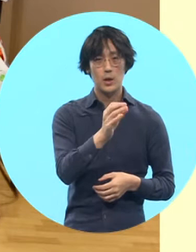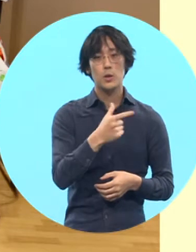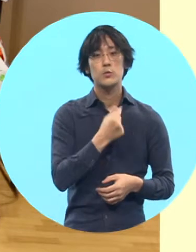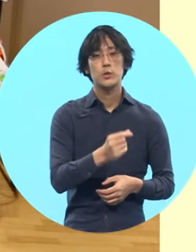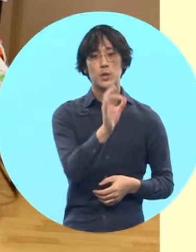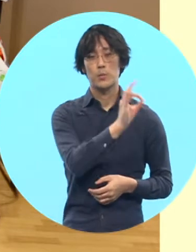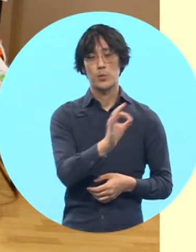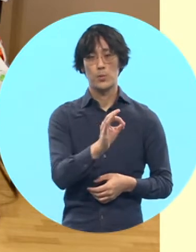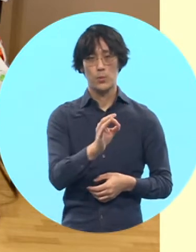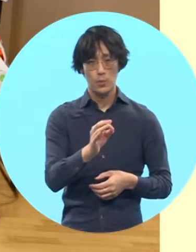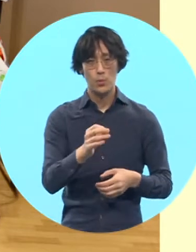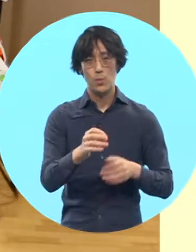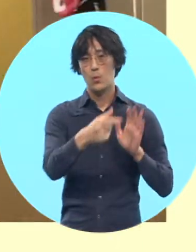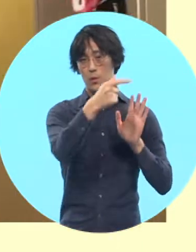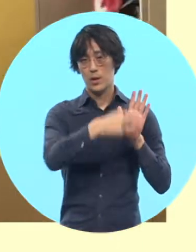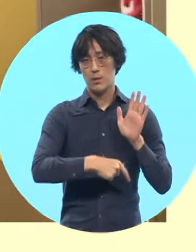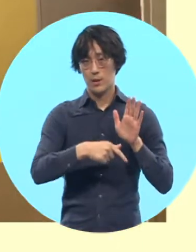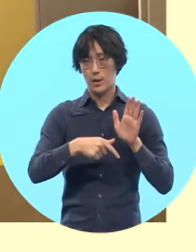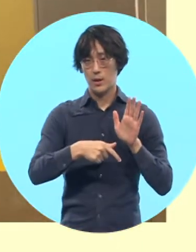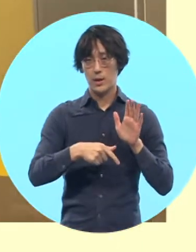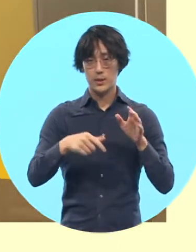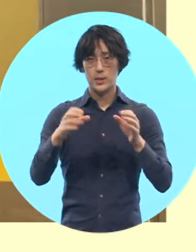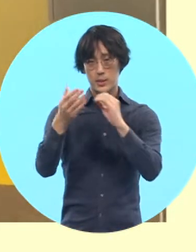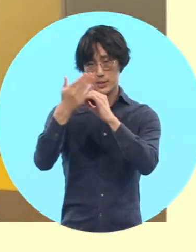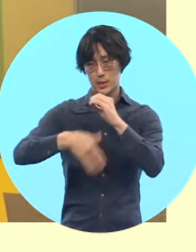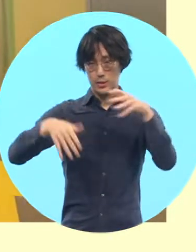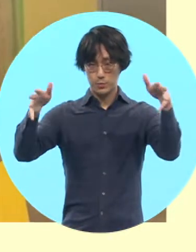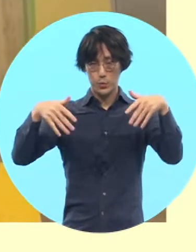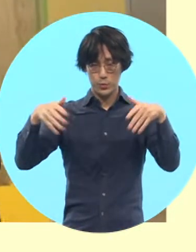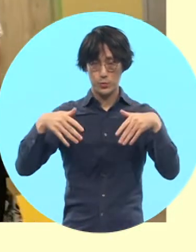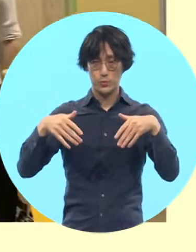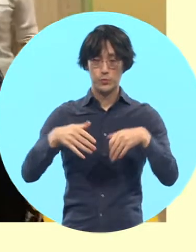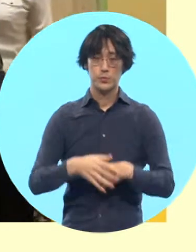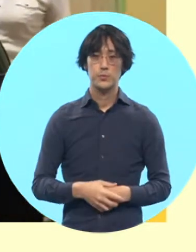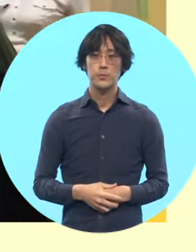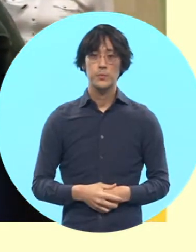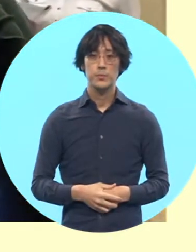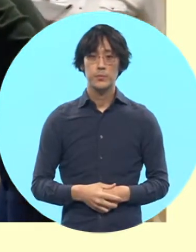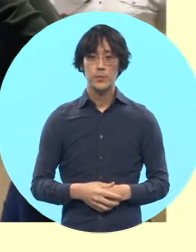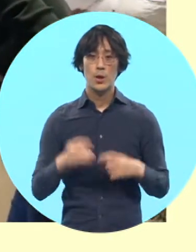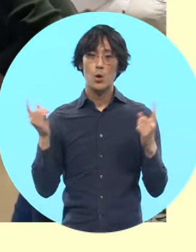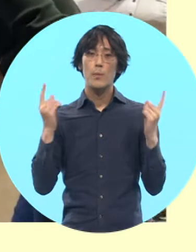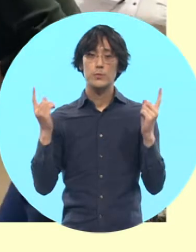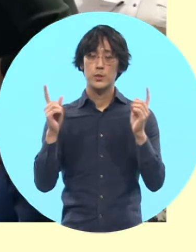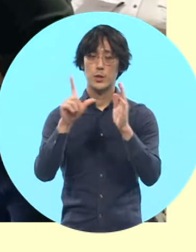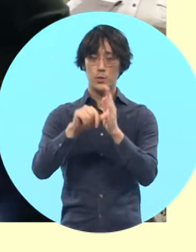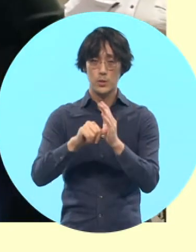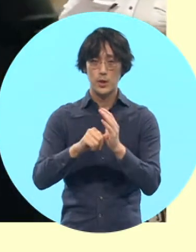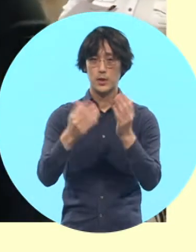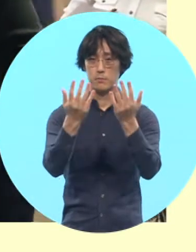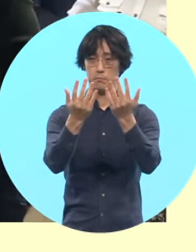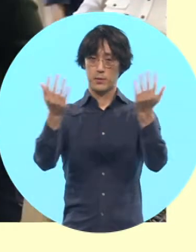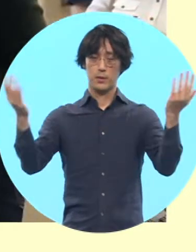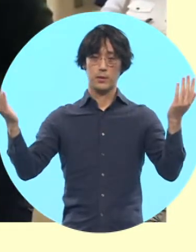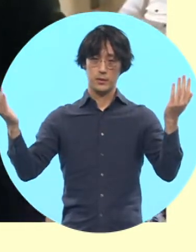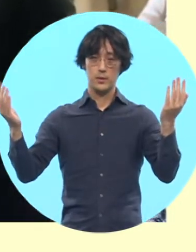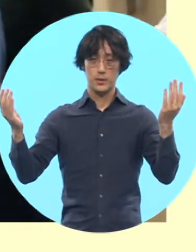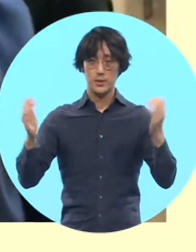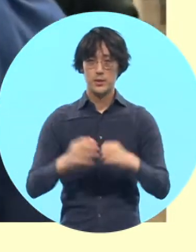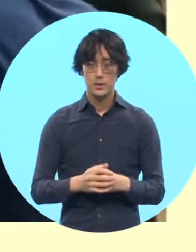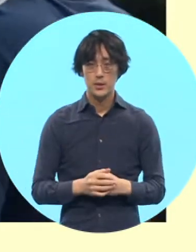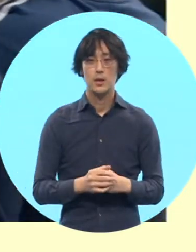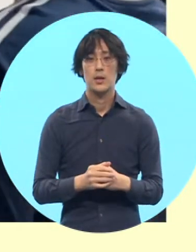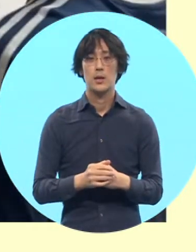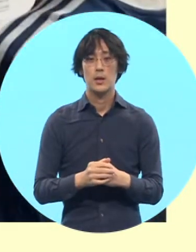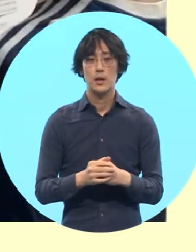募集いたしました。 はい、 国際交流祭りなどで展示をして来場者の方が気に入った写真に投